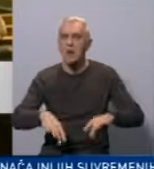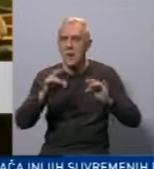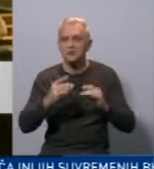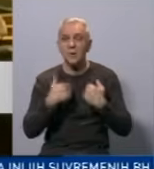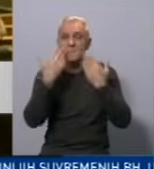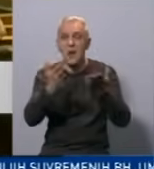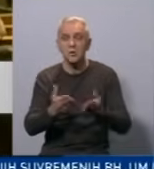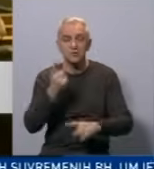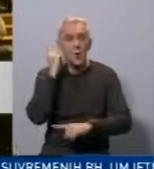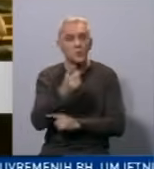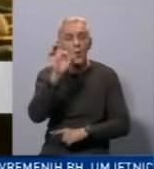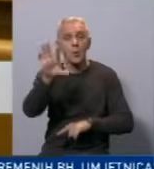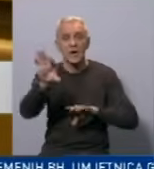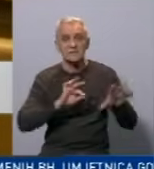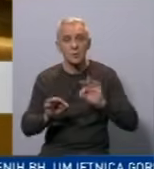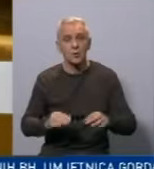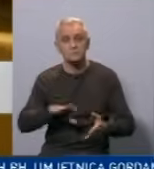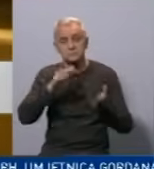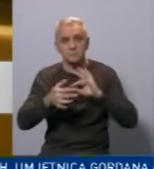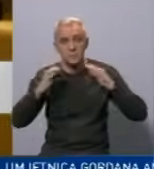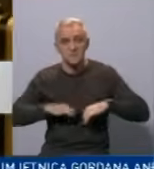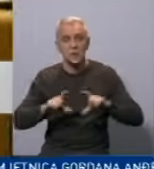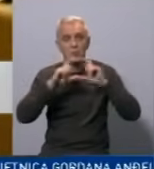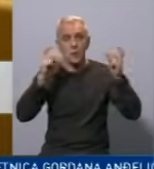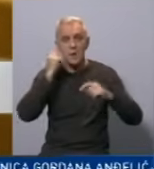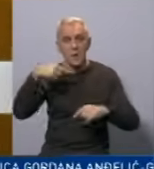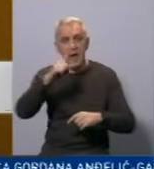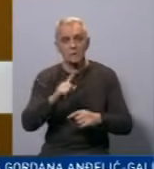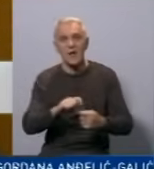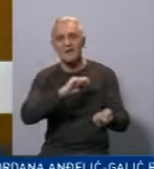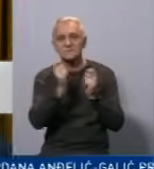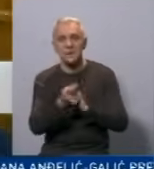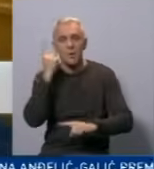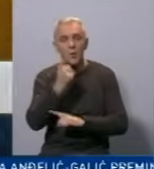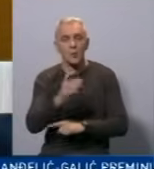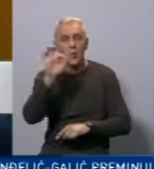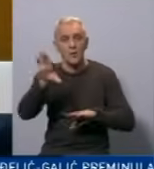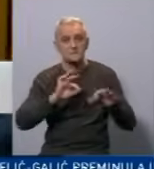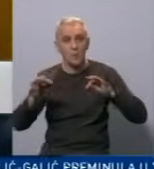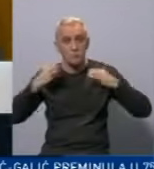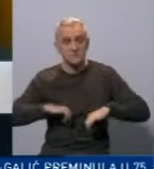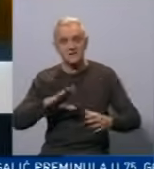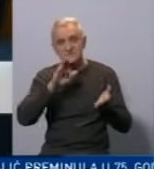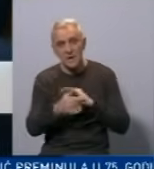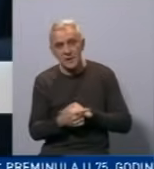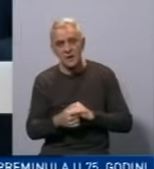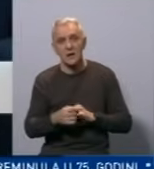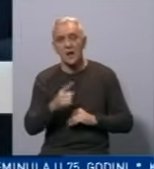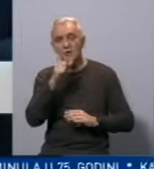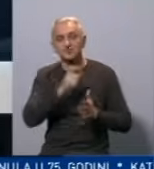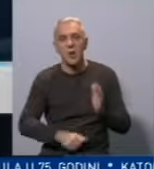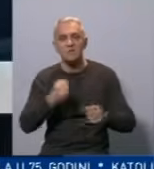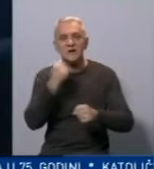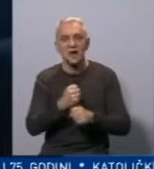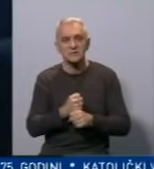naći predložene odluke o izboru potpredsjedavajućeg Doma naroda te o izmjenama odluke o izboru predsjednika, zamjenika, predsjednika i članova